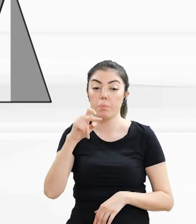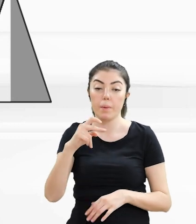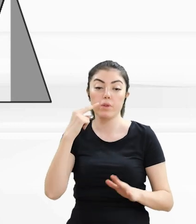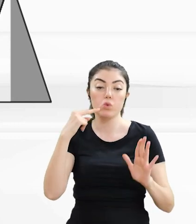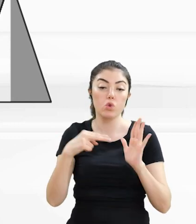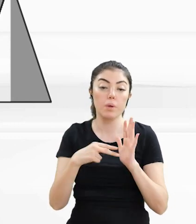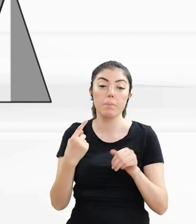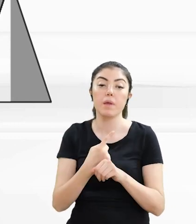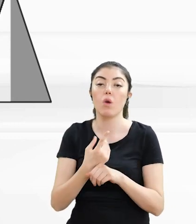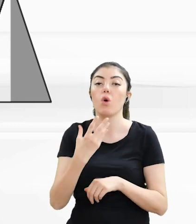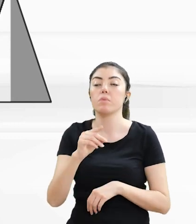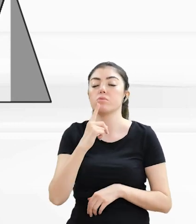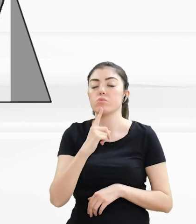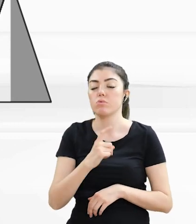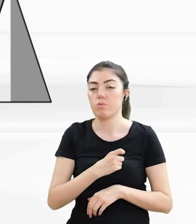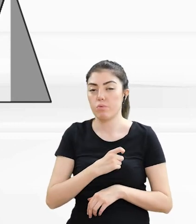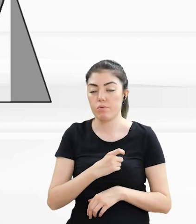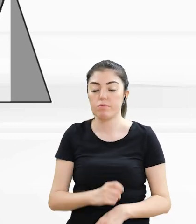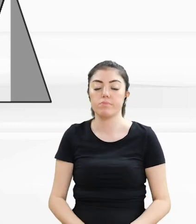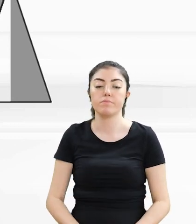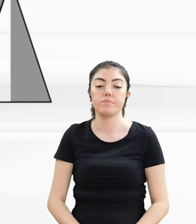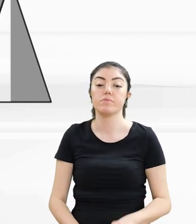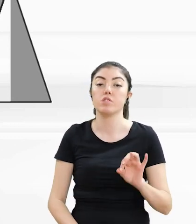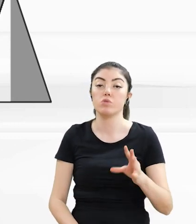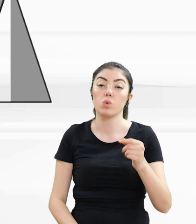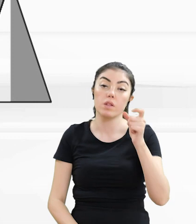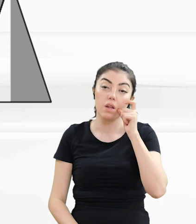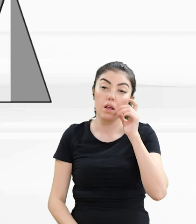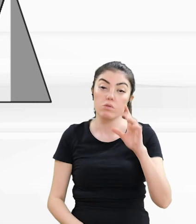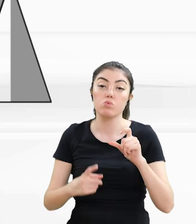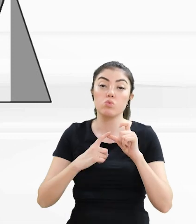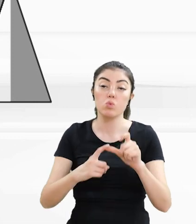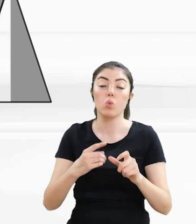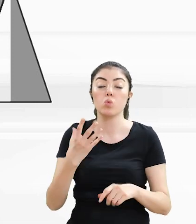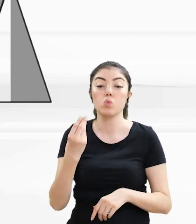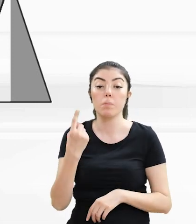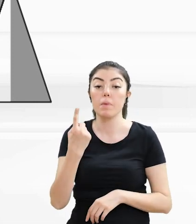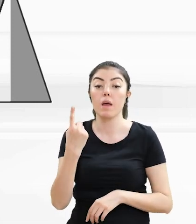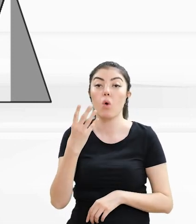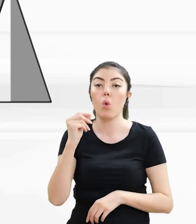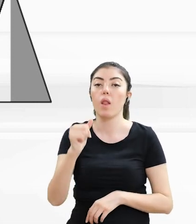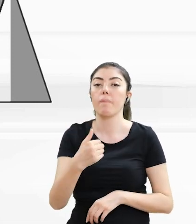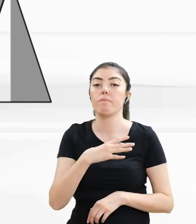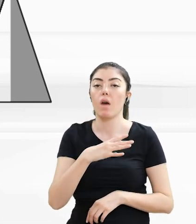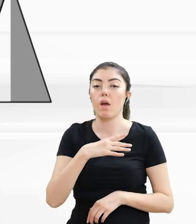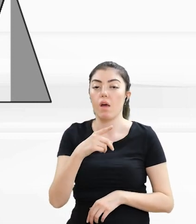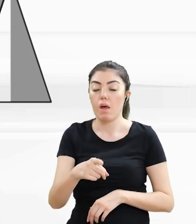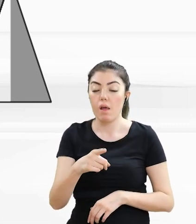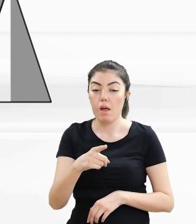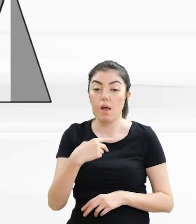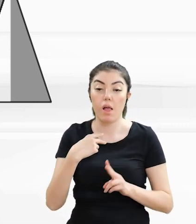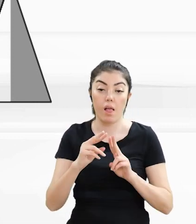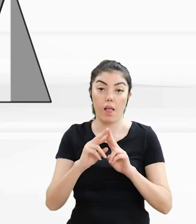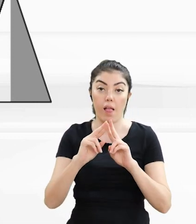piramidin görünümlerinden biri olamaz diye bize sormuş çok dikkat edin sonra da çok can alıcı bir yer var oda